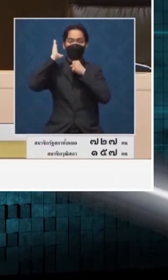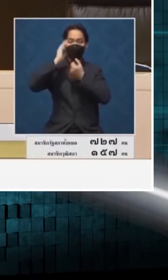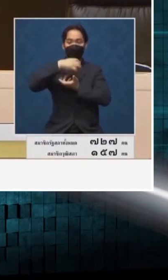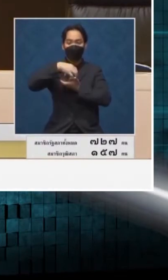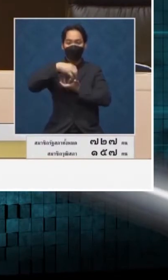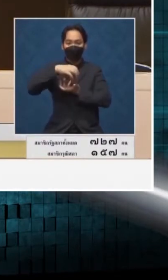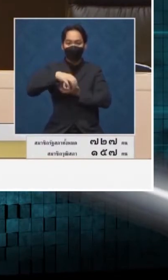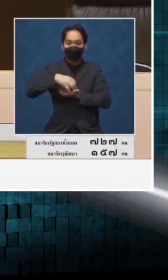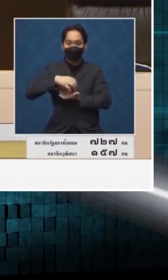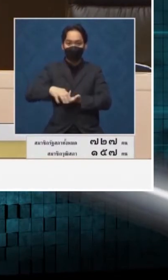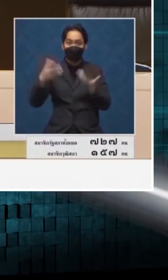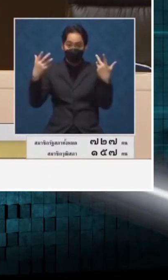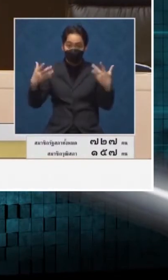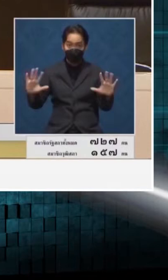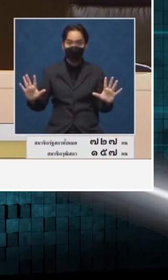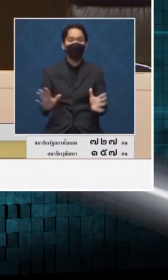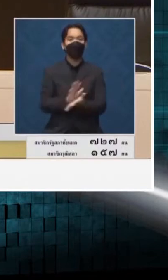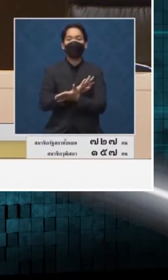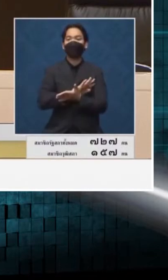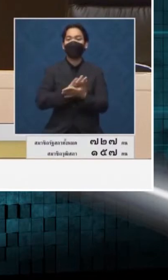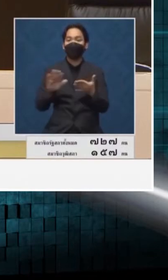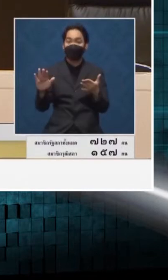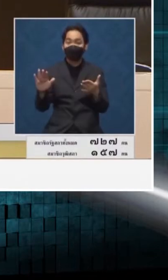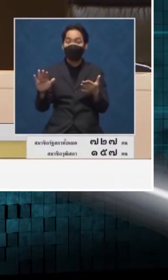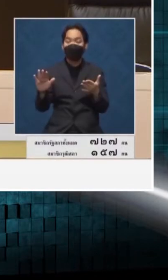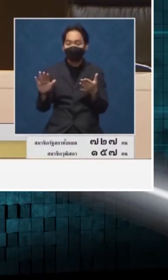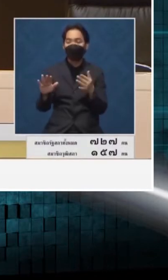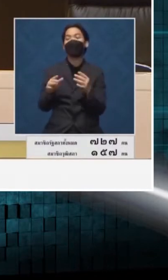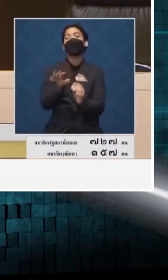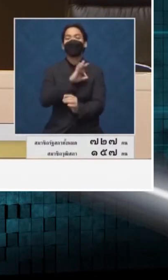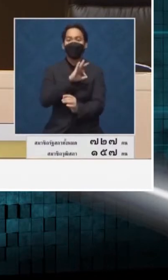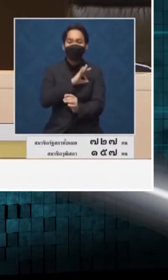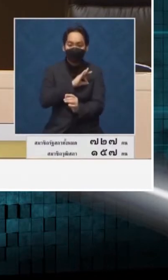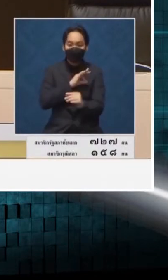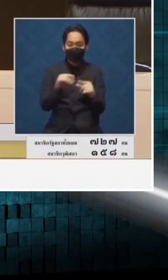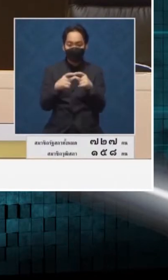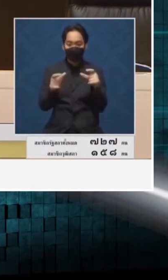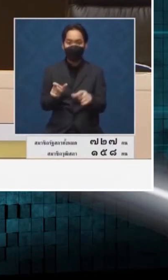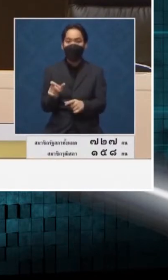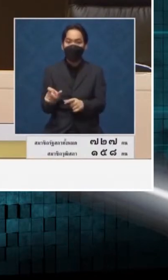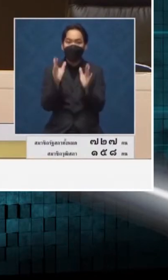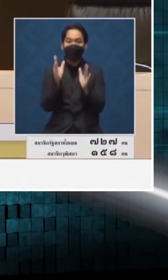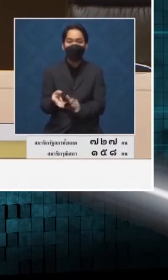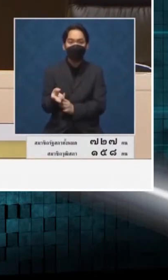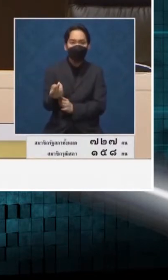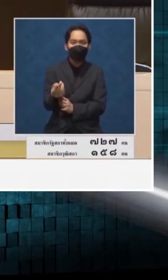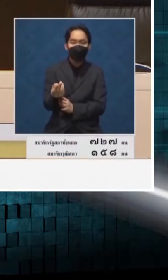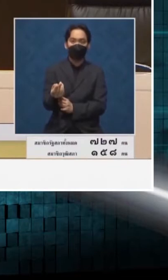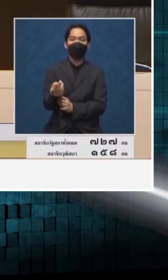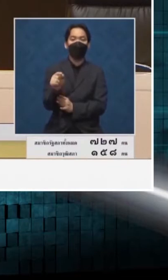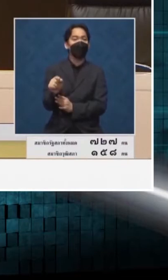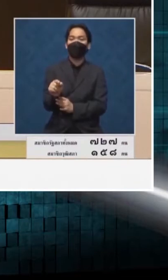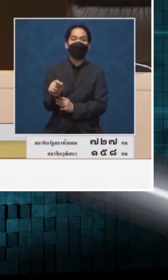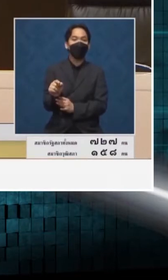นำเสนอนะครับถึงการปรับปรุงที่ถอนไปครั้งที่แล้วแล้วไปปรับปรุงไปประชุมกัน 2ครั้งและกลับเข้ามาแล้วก็นำ